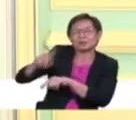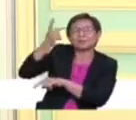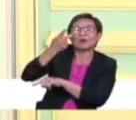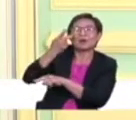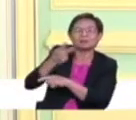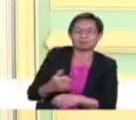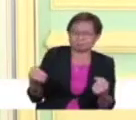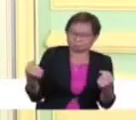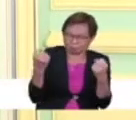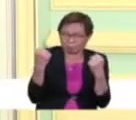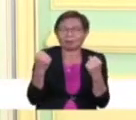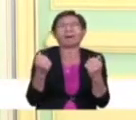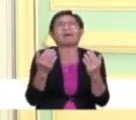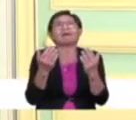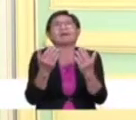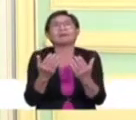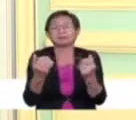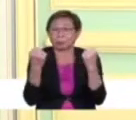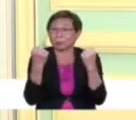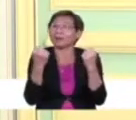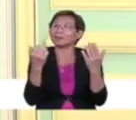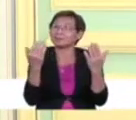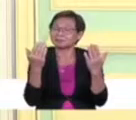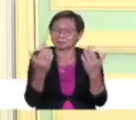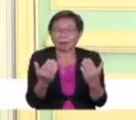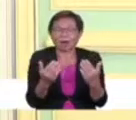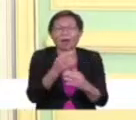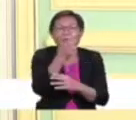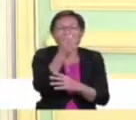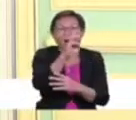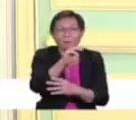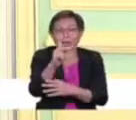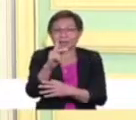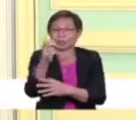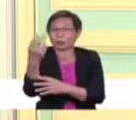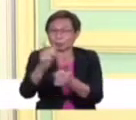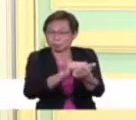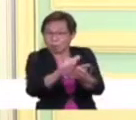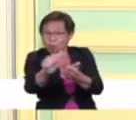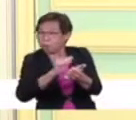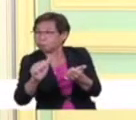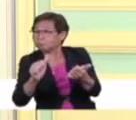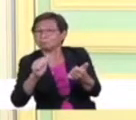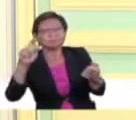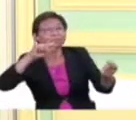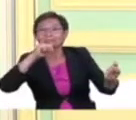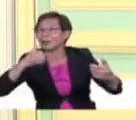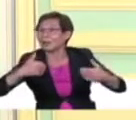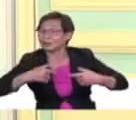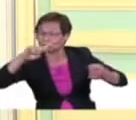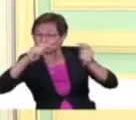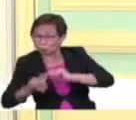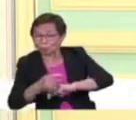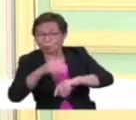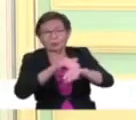kestabilan ini Alhamdulillah rancangan Indonesia ke-12 diluluskan tanpa sebarang pindahan pada